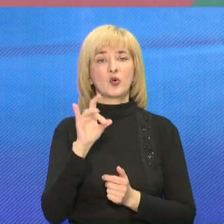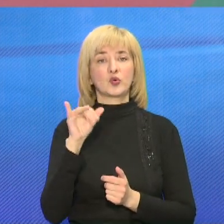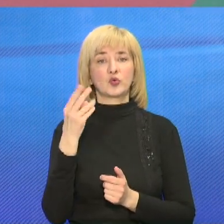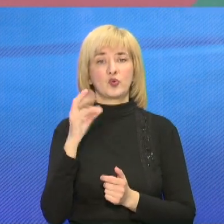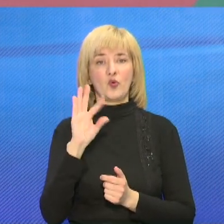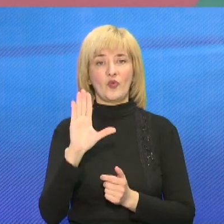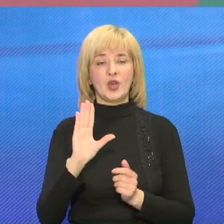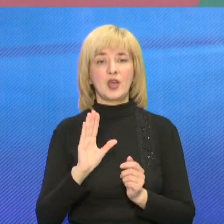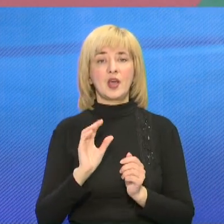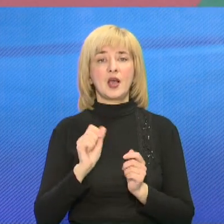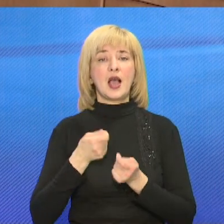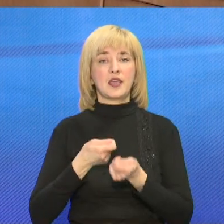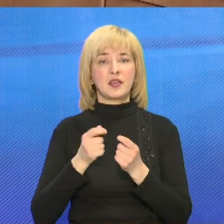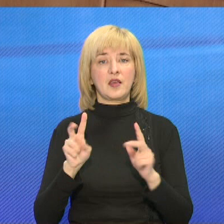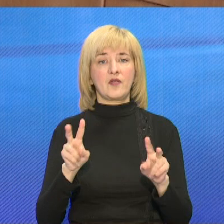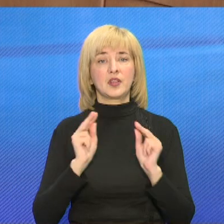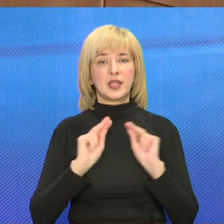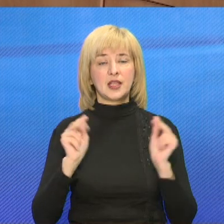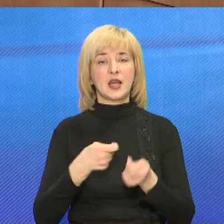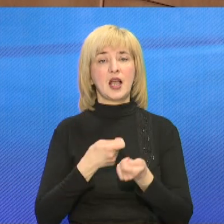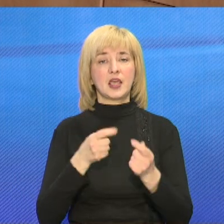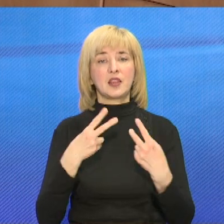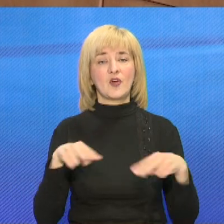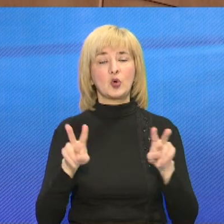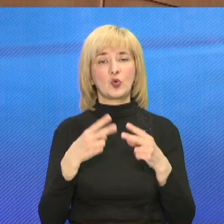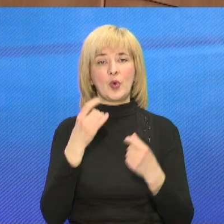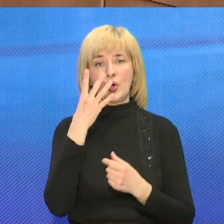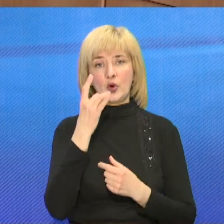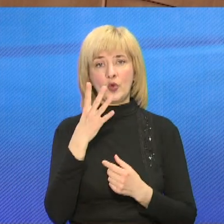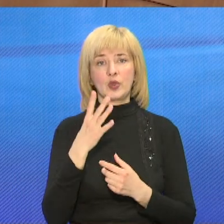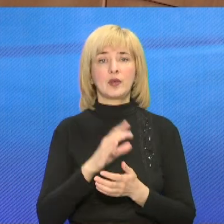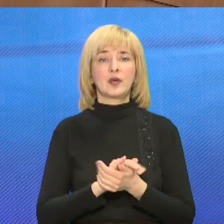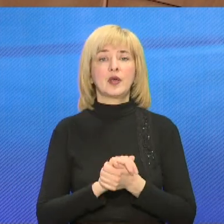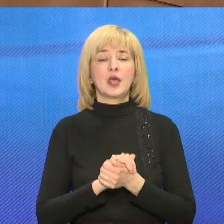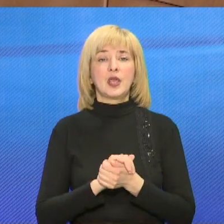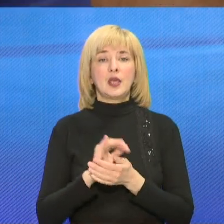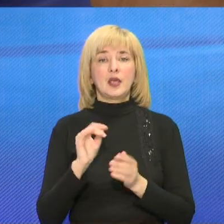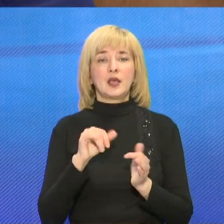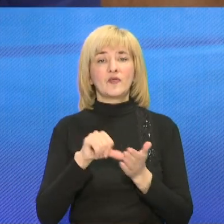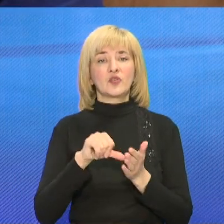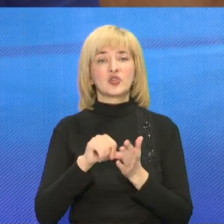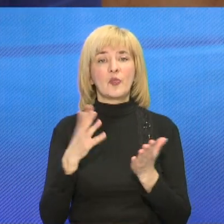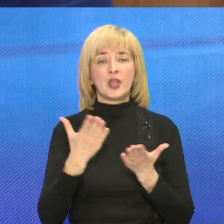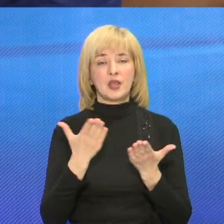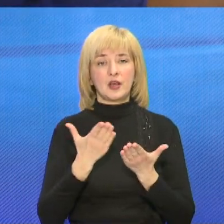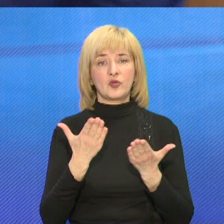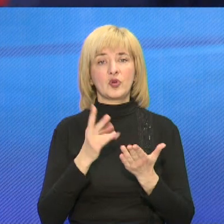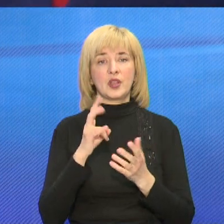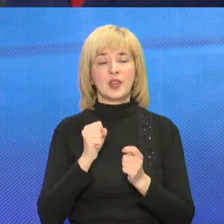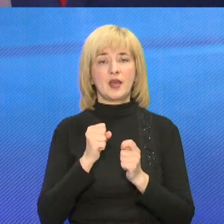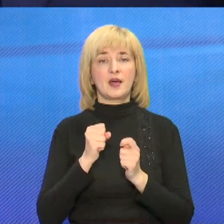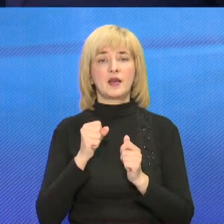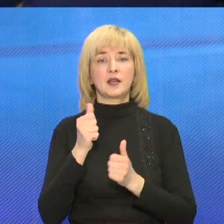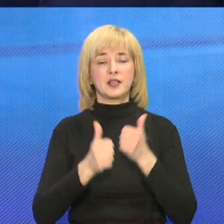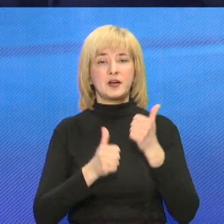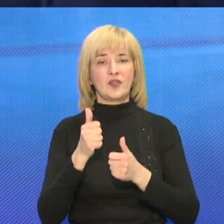который выступает у экстрализе, наймацнейшем дивизионе открытого чемпионата Беларуси по хоккею шайбой. За шчыльнага графіка